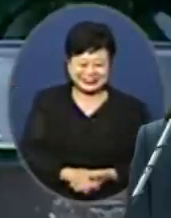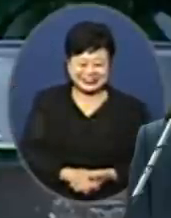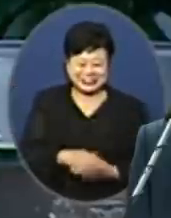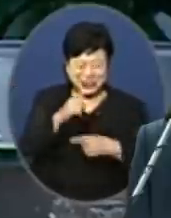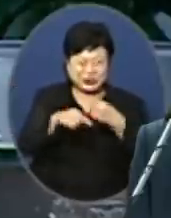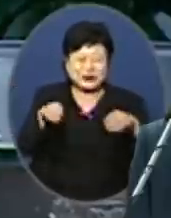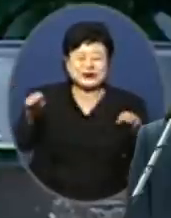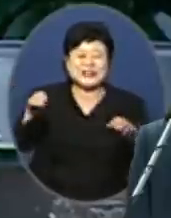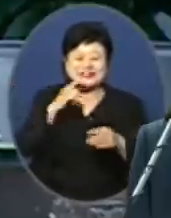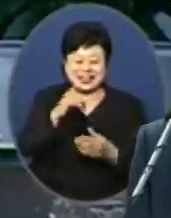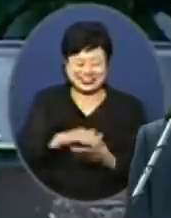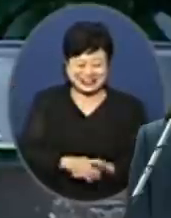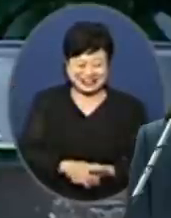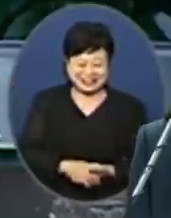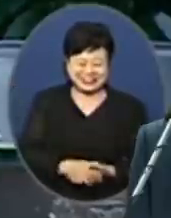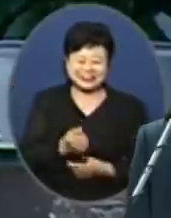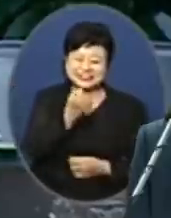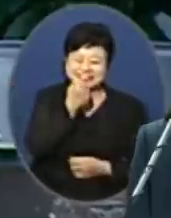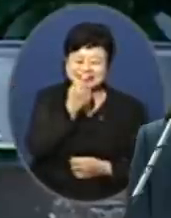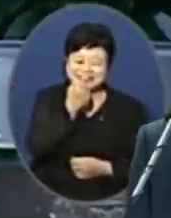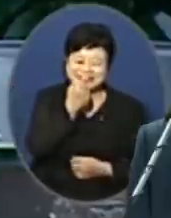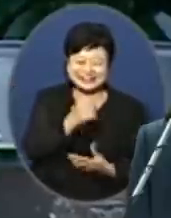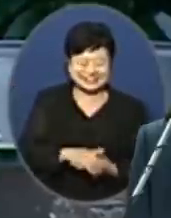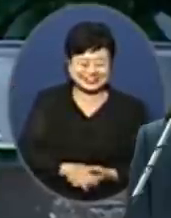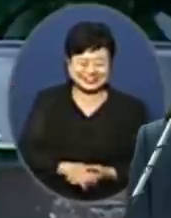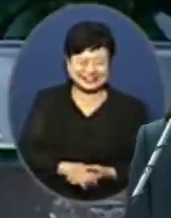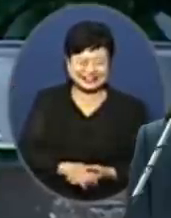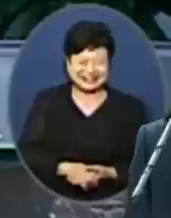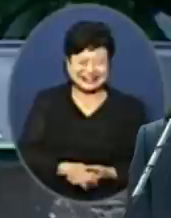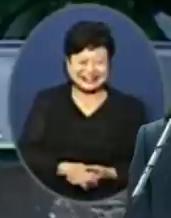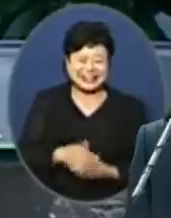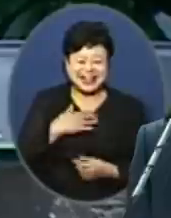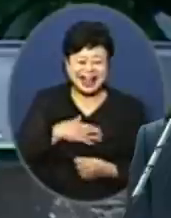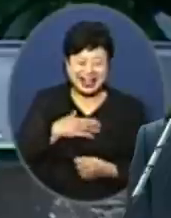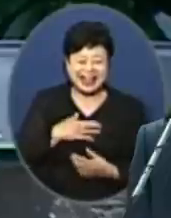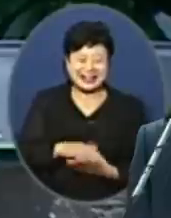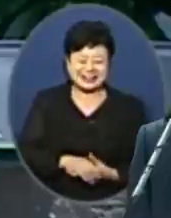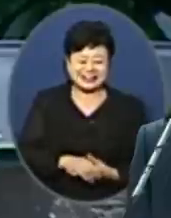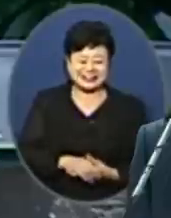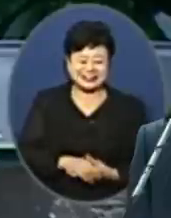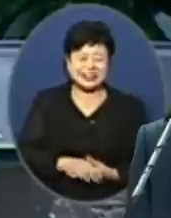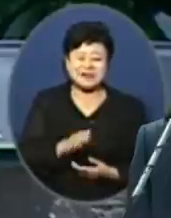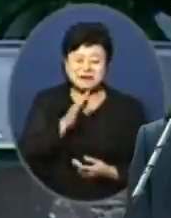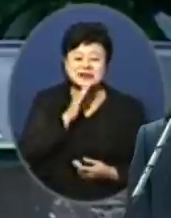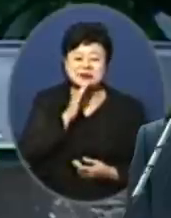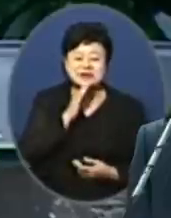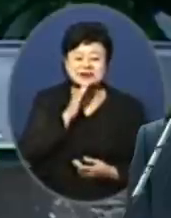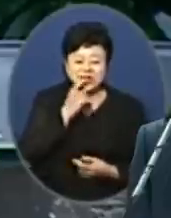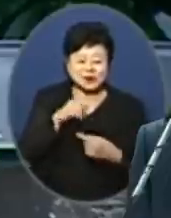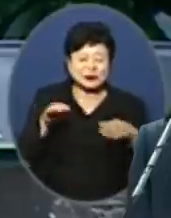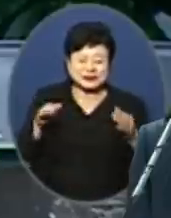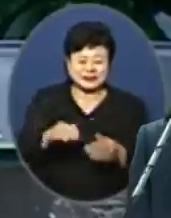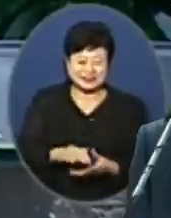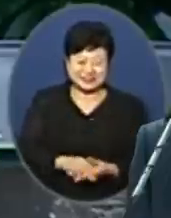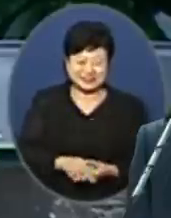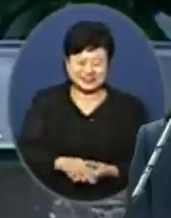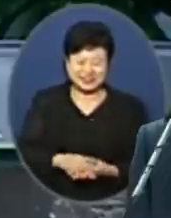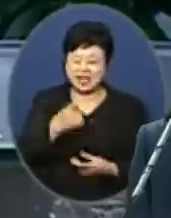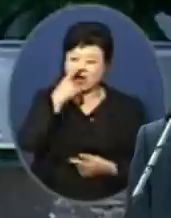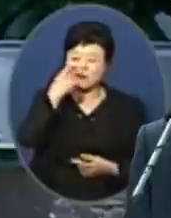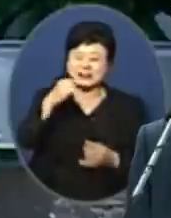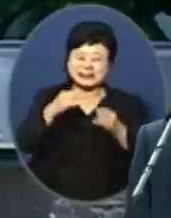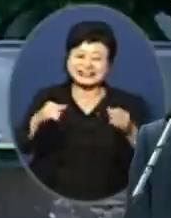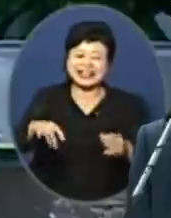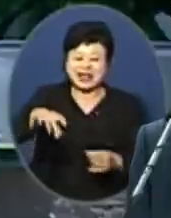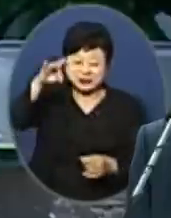독수리지 독수리 그러니까 잊어버렸던 게 말을 해주니까 알지 않아요 예스 이글 그러니까 당신같이 멋있는 사람